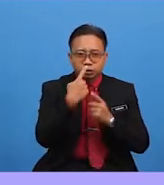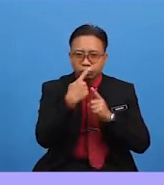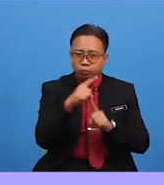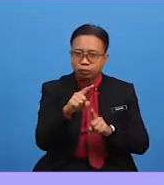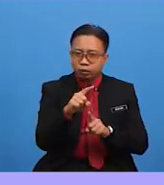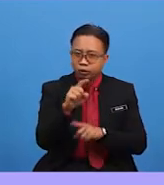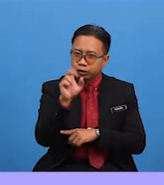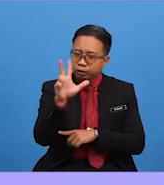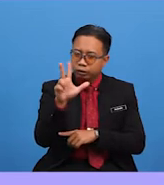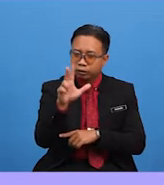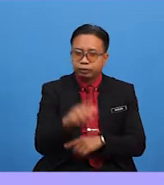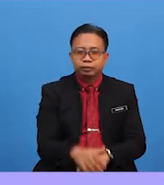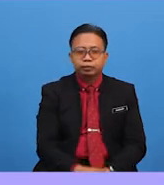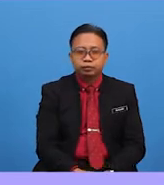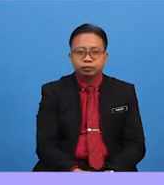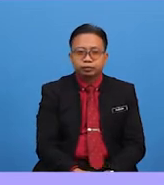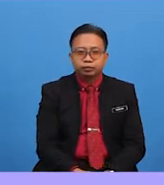Jawapan perkataan yang ketiga.